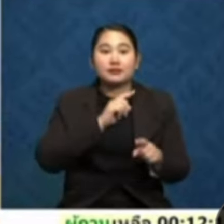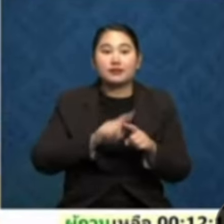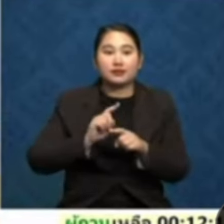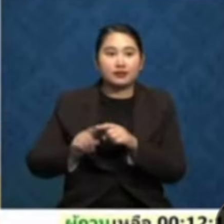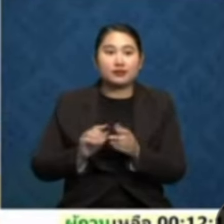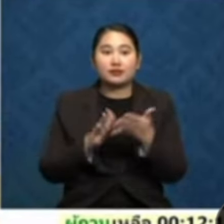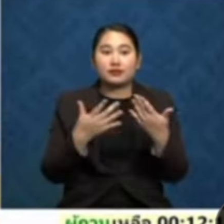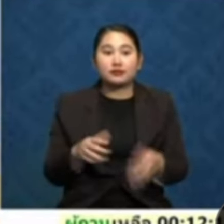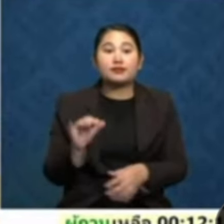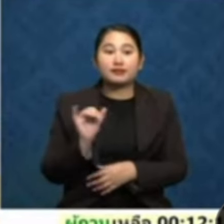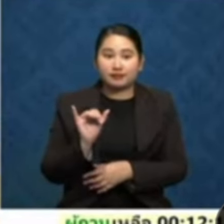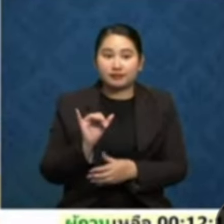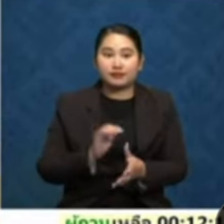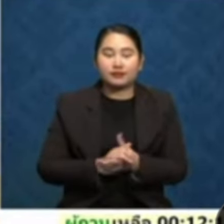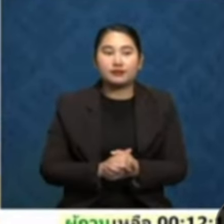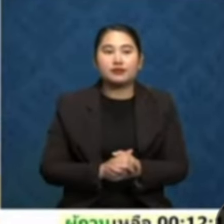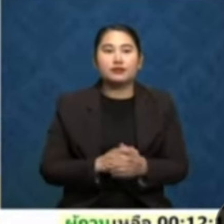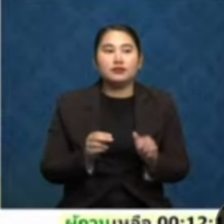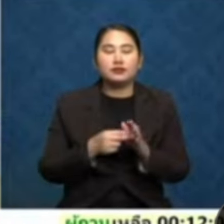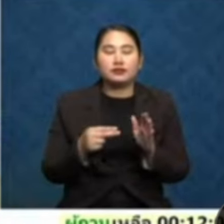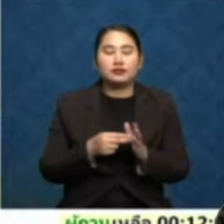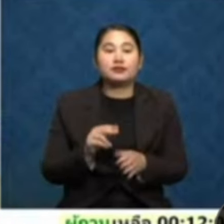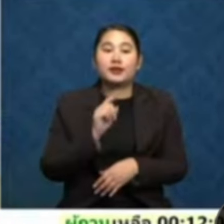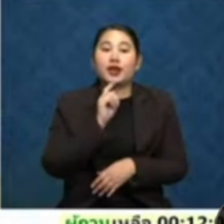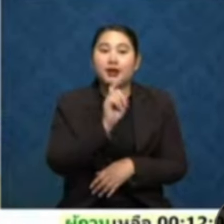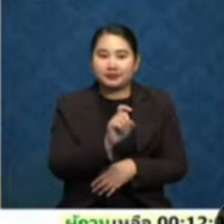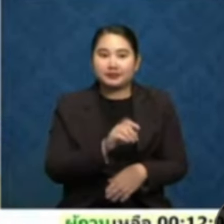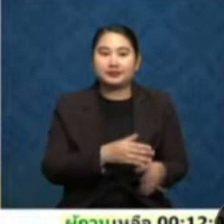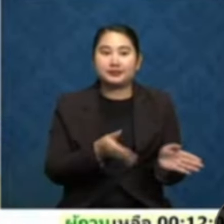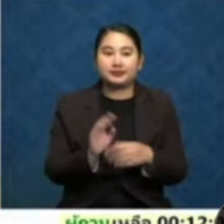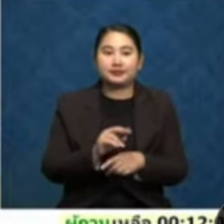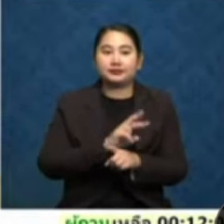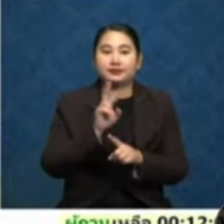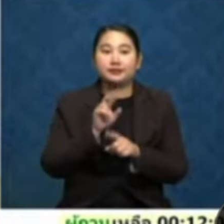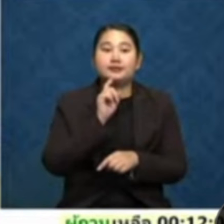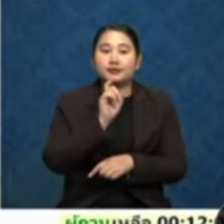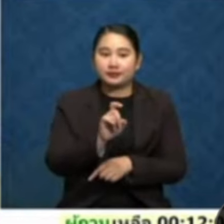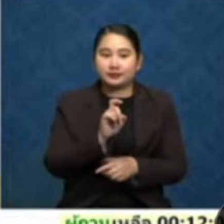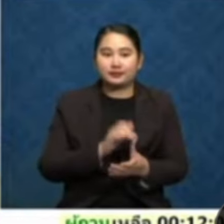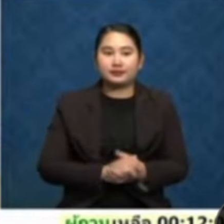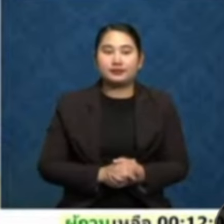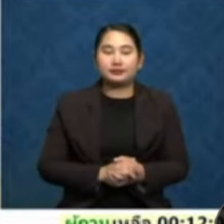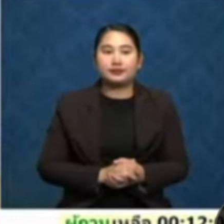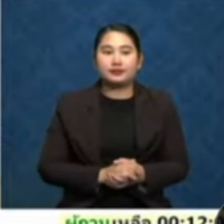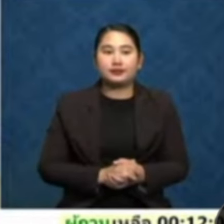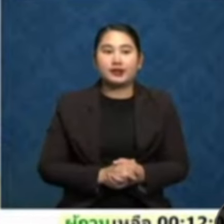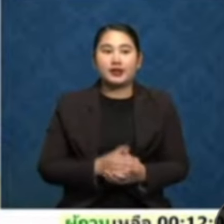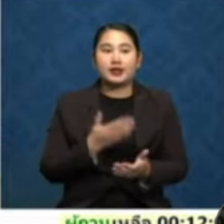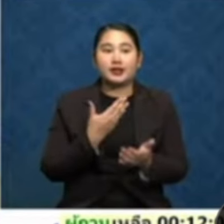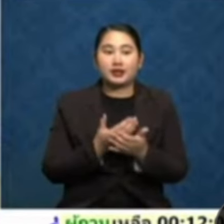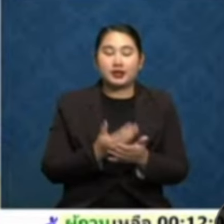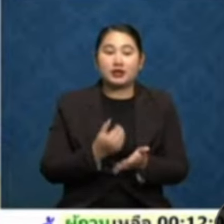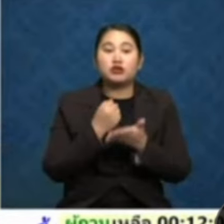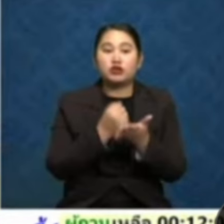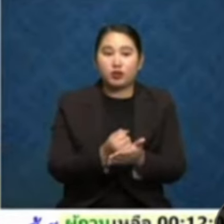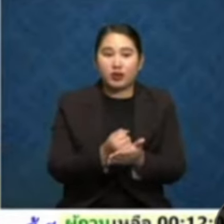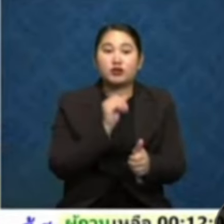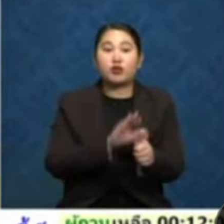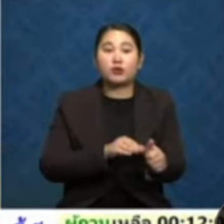นี้แล้วหรือไม่อย่างไรบ้างอันนี้คือคำถามข้อแรกนะครับไปสู่คำถามข้อที่ 2ครับก็คือในส่วนของการจ่ายเงินชดเชย